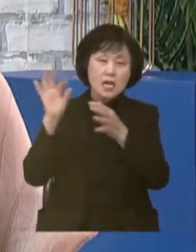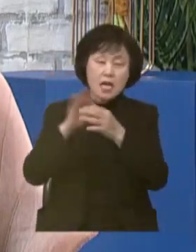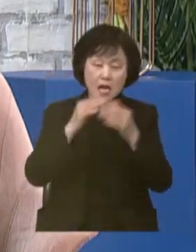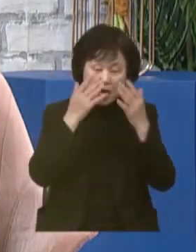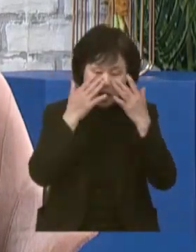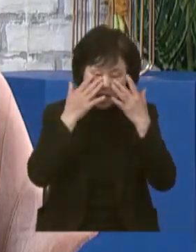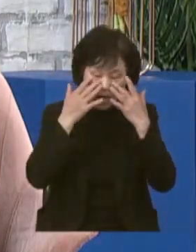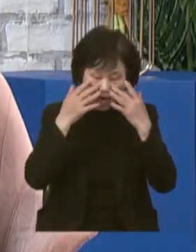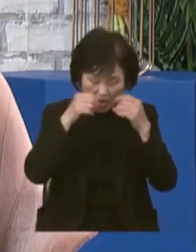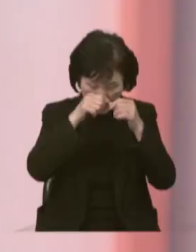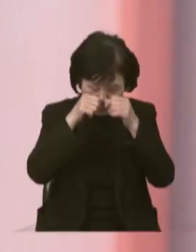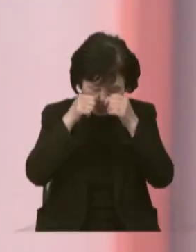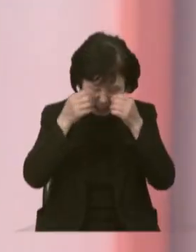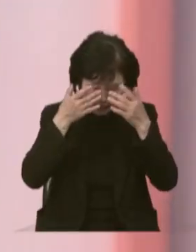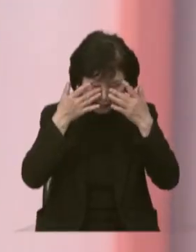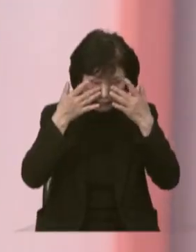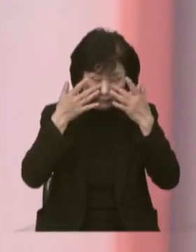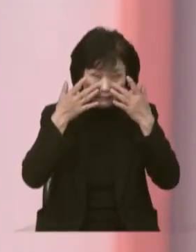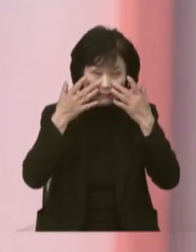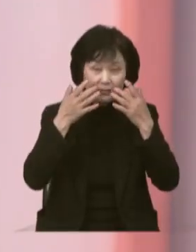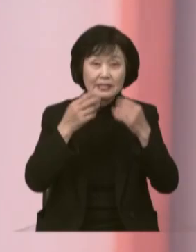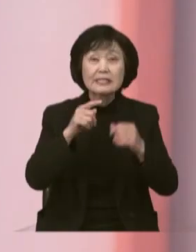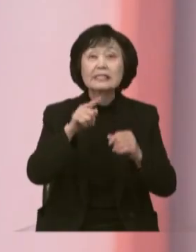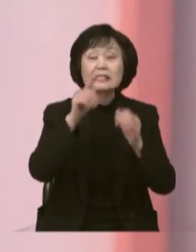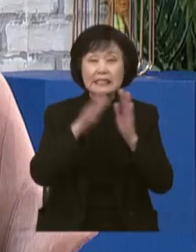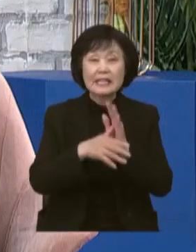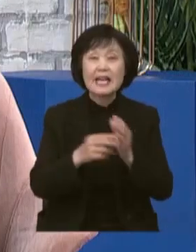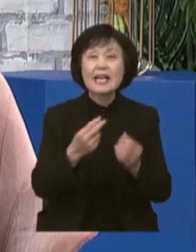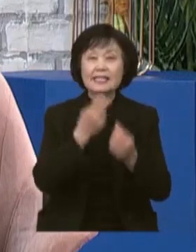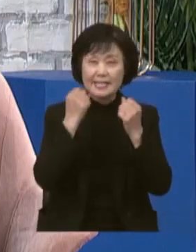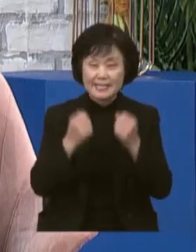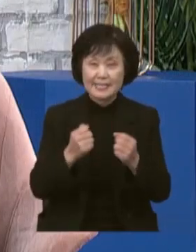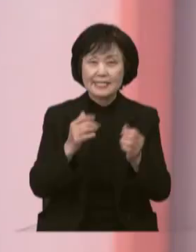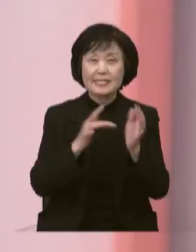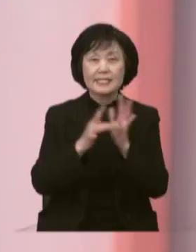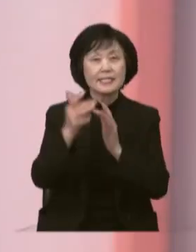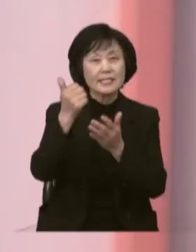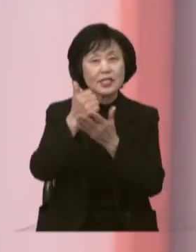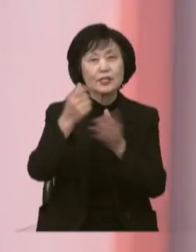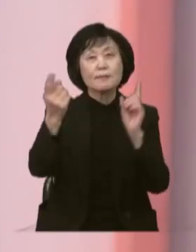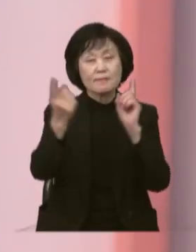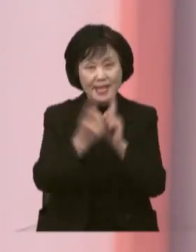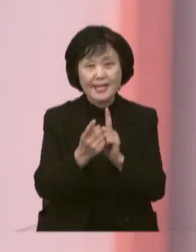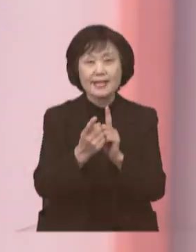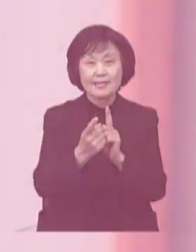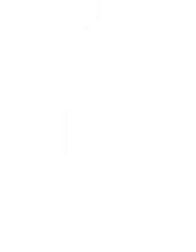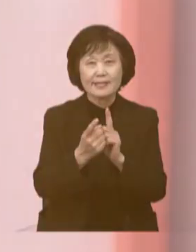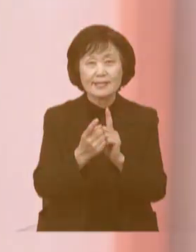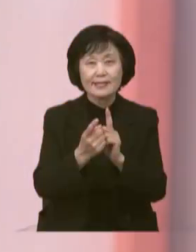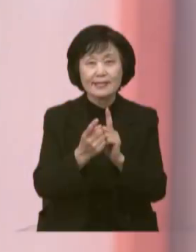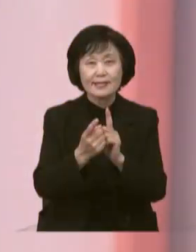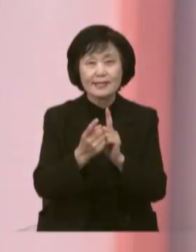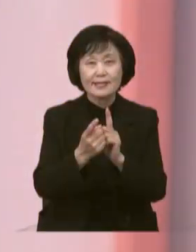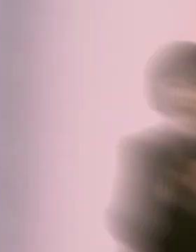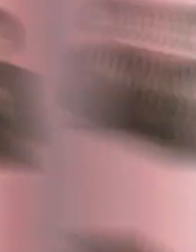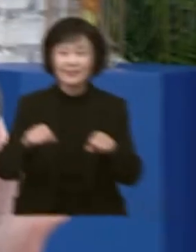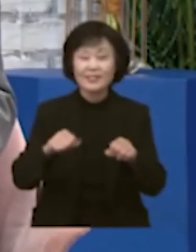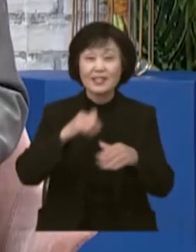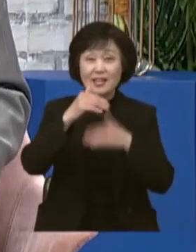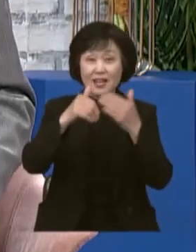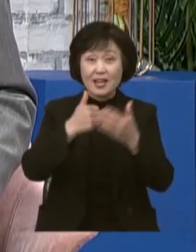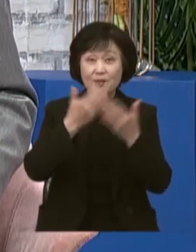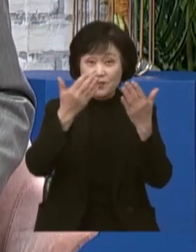하나 부르시고 한 번 부르시고. 그래. 근데 어쩜 요만해지냐고 내가. 이야. 아까 걔들은 그러면